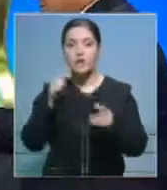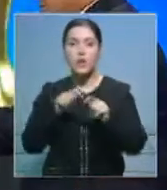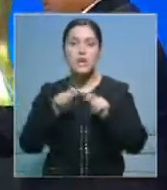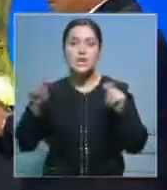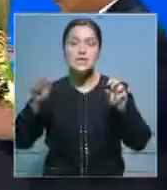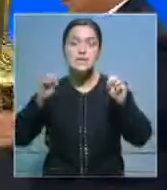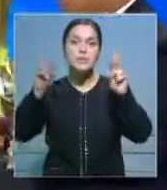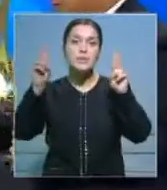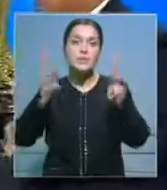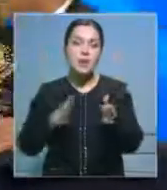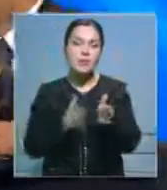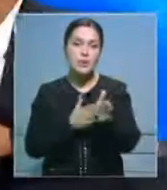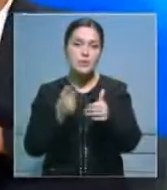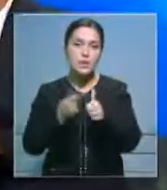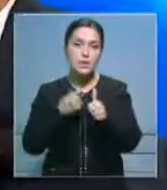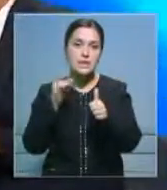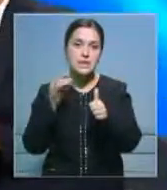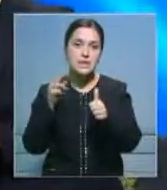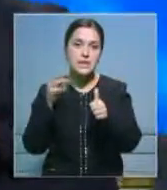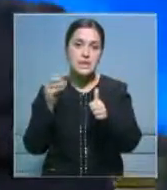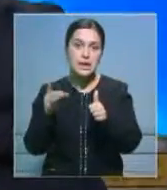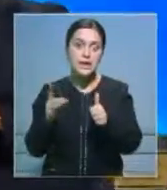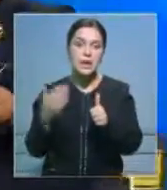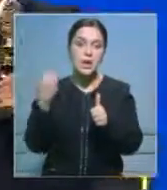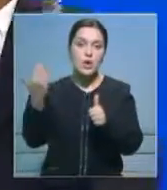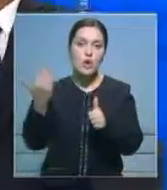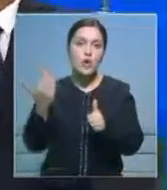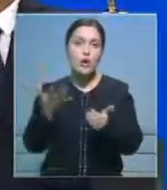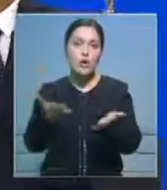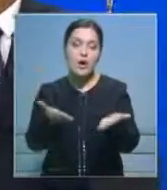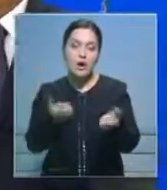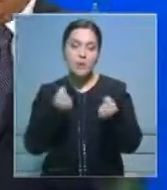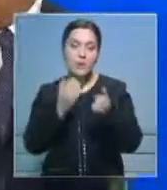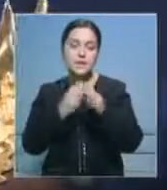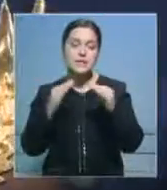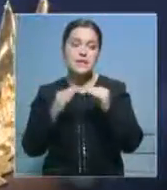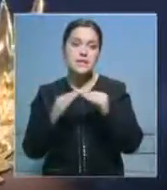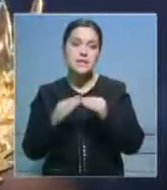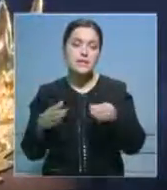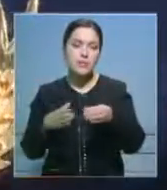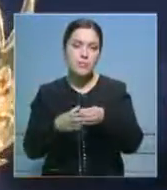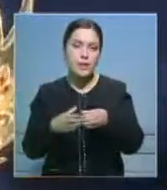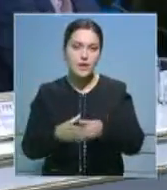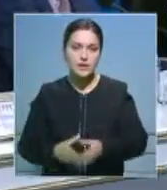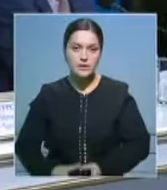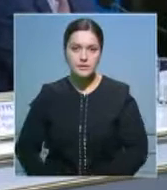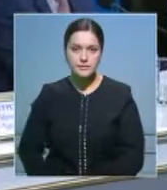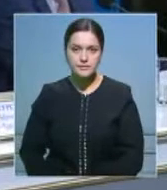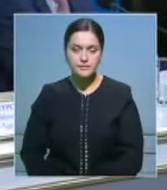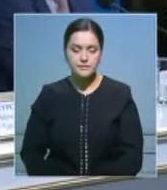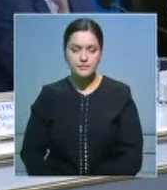учредила специальную премию «Скер», ее обладателями стали 10 компаний.